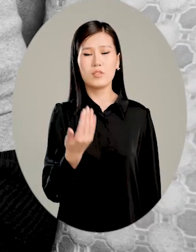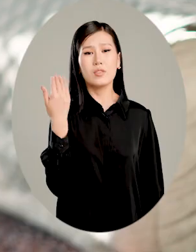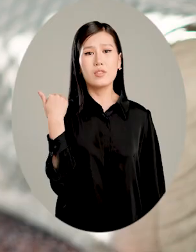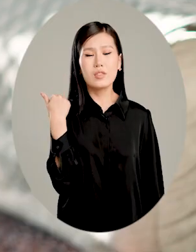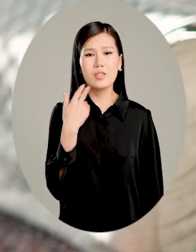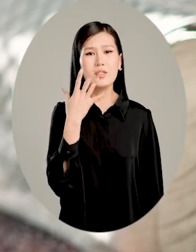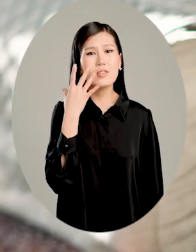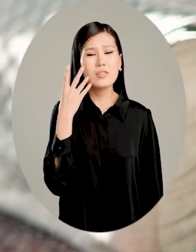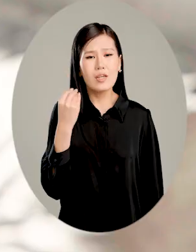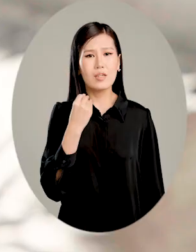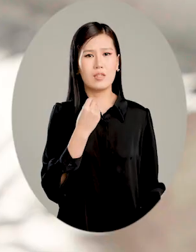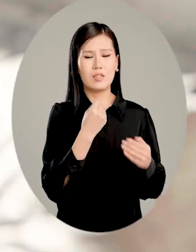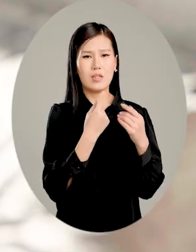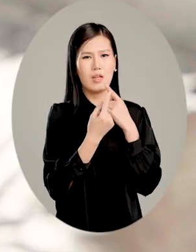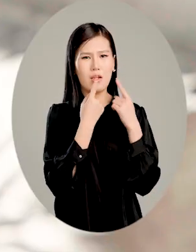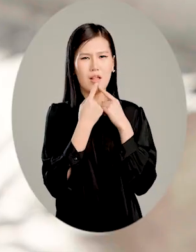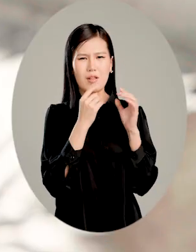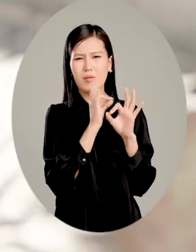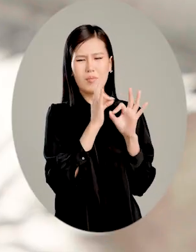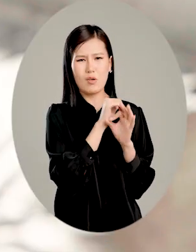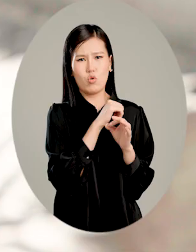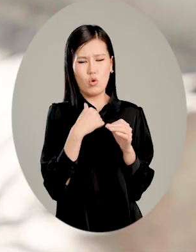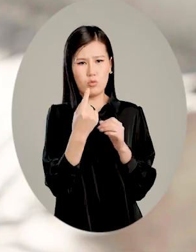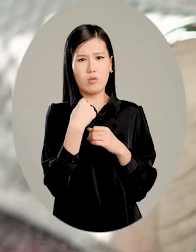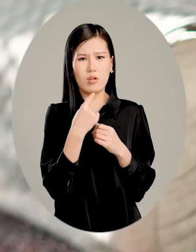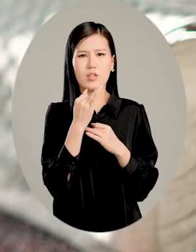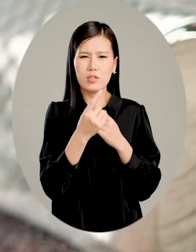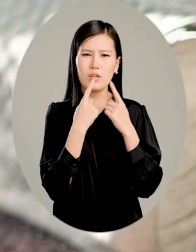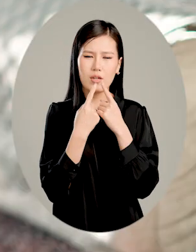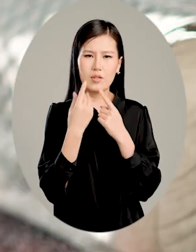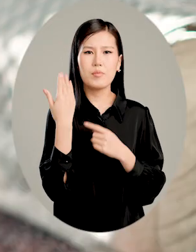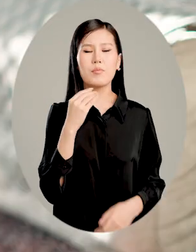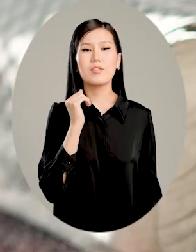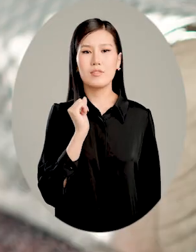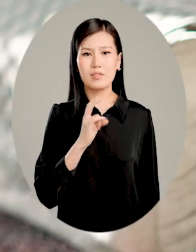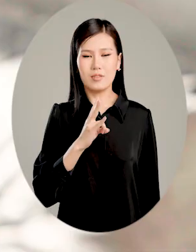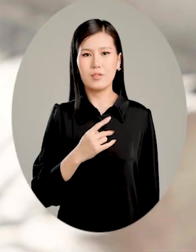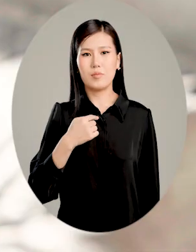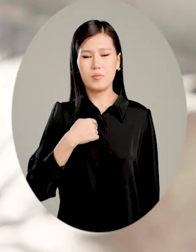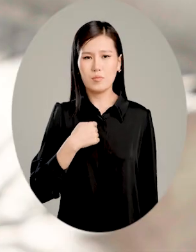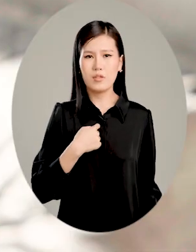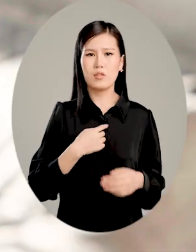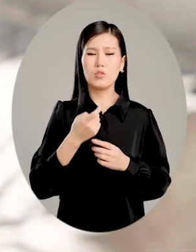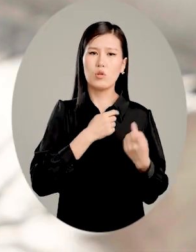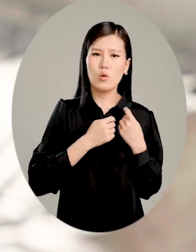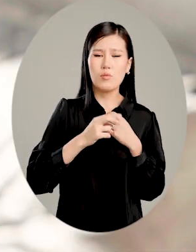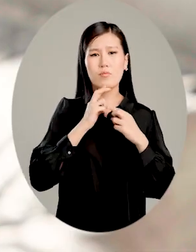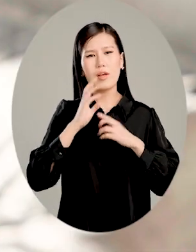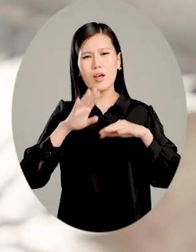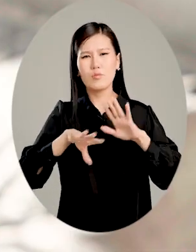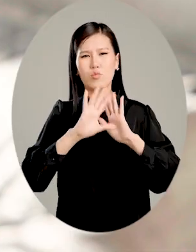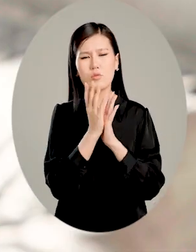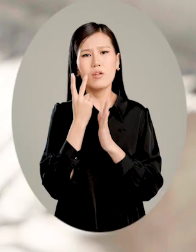Ярилддаг байсан хэдийч ингээд намайг ярилцгийг гойхд те бэлэн байдаг байсан намайг ямар ч